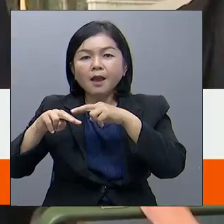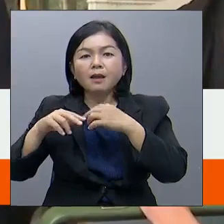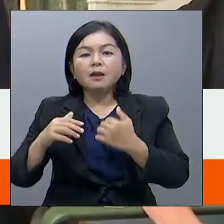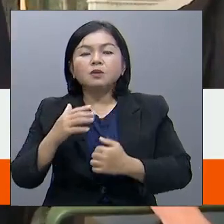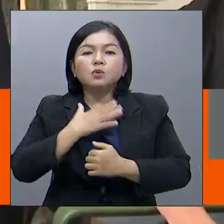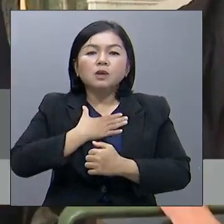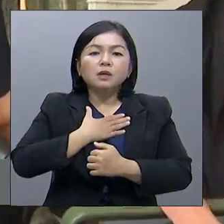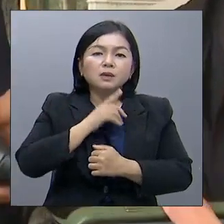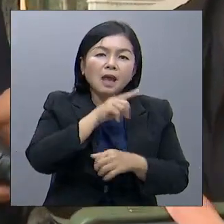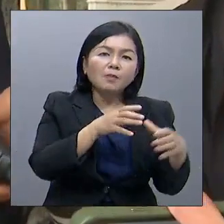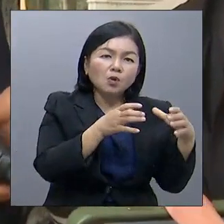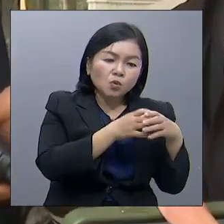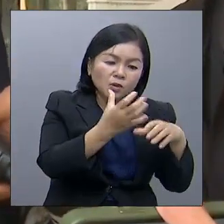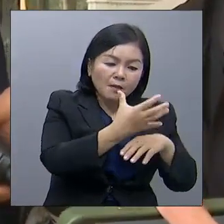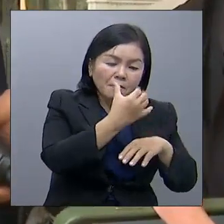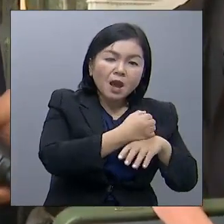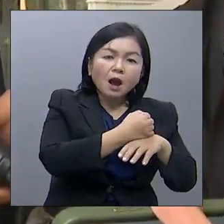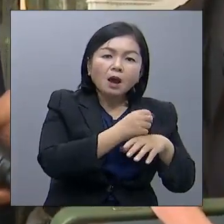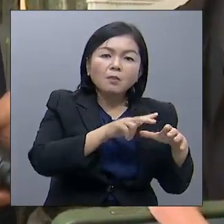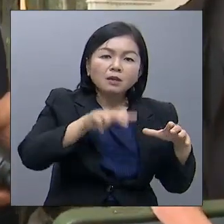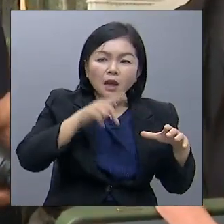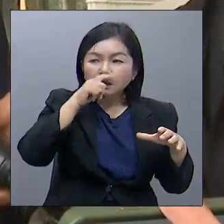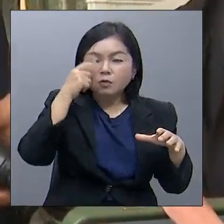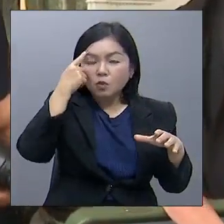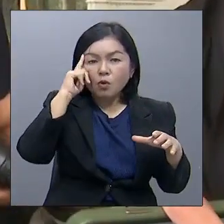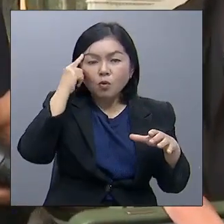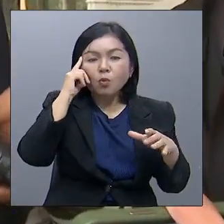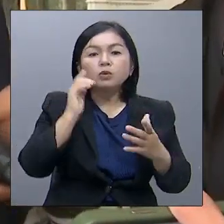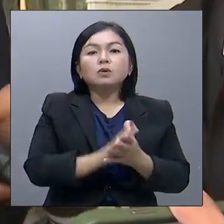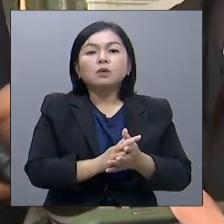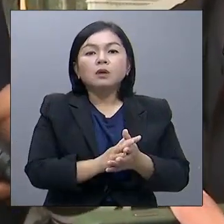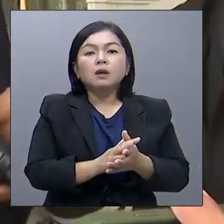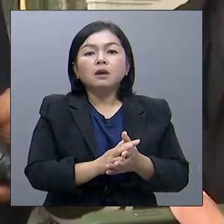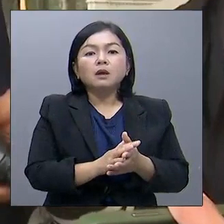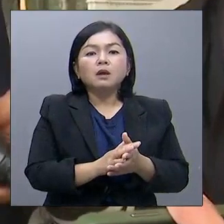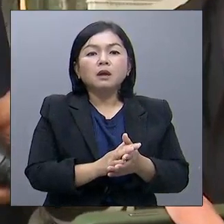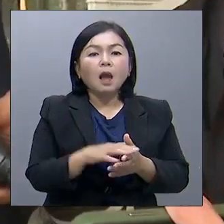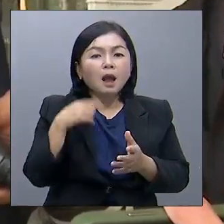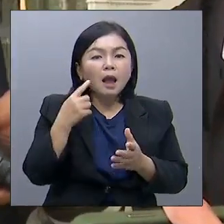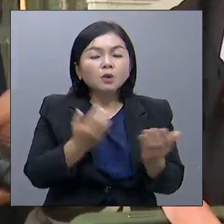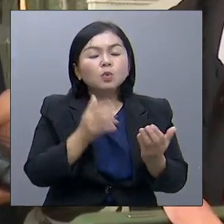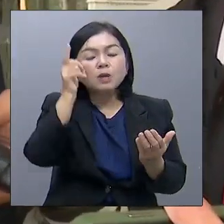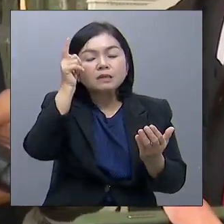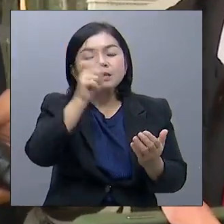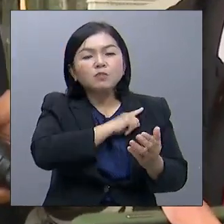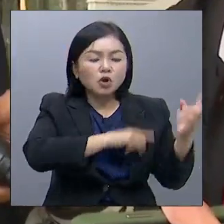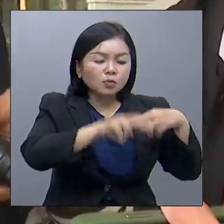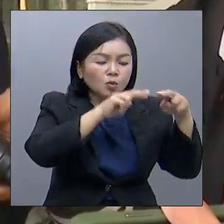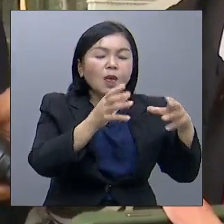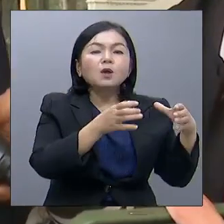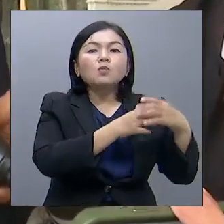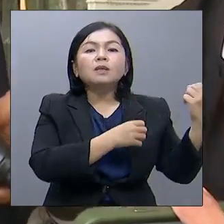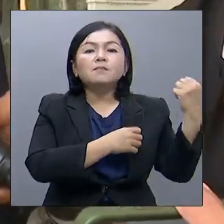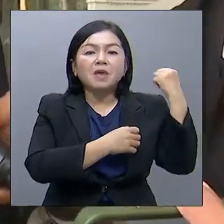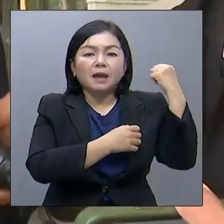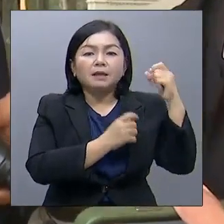พรรครายละเอียดบางทีผมก็ไม่สามารถตอบได้นั้นเรื่องพรรคตอนเนี้ยคุณุยิ่งลับเป็นเป็นเป็นหลักในการที่จะพัฒนาพรรคให้เข้มแข็ง